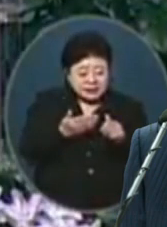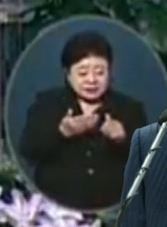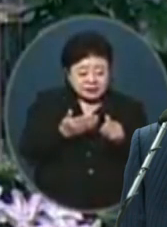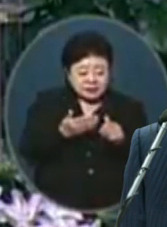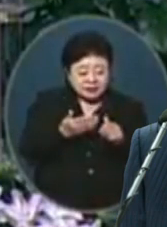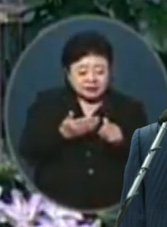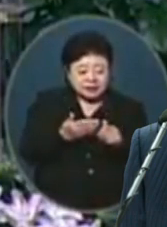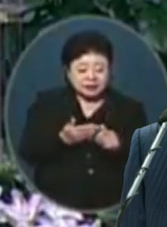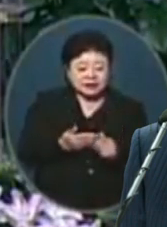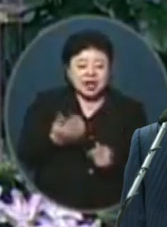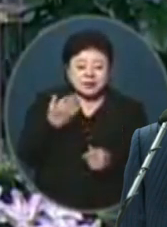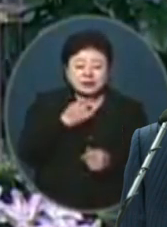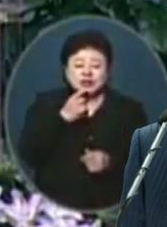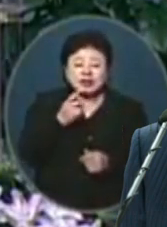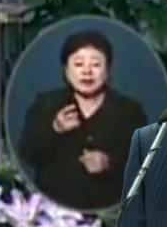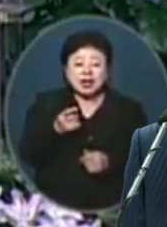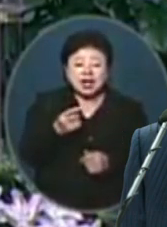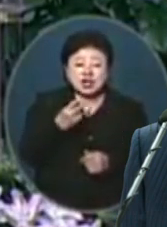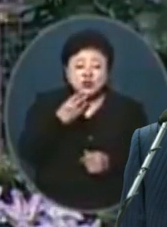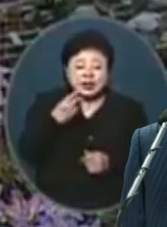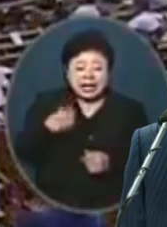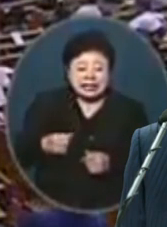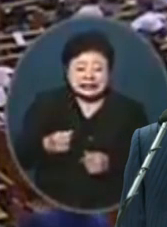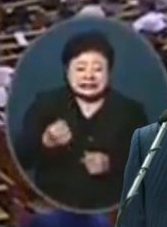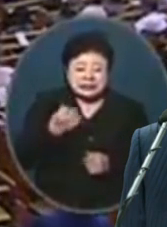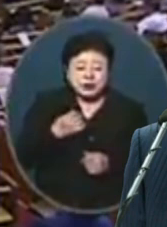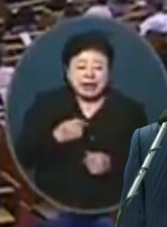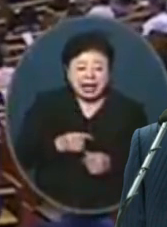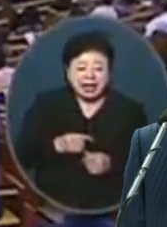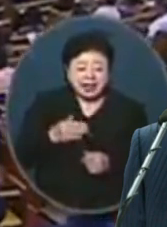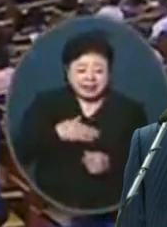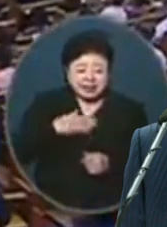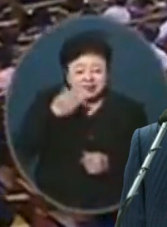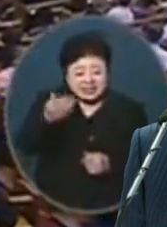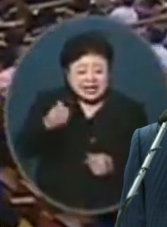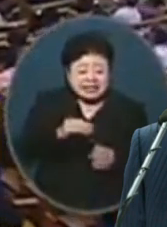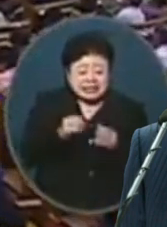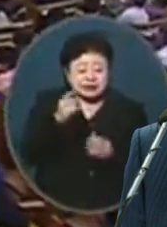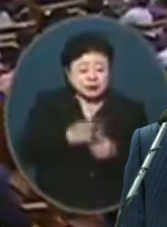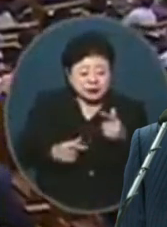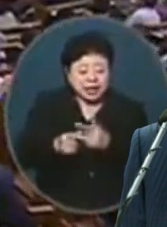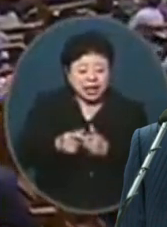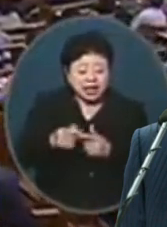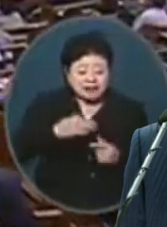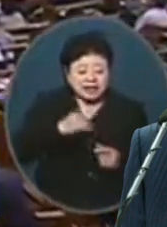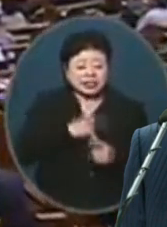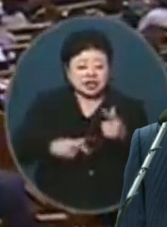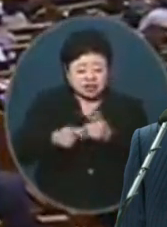시몬 베드로에게 이르시되 요한의 아들 시몬아 내가 이 사람들보다 나를 더